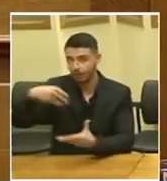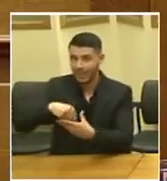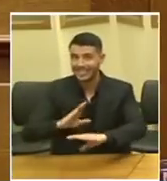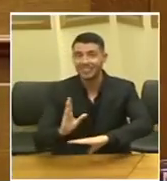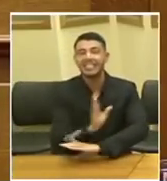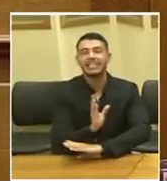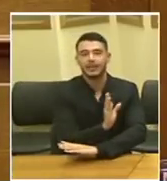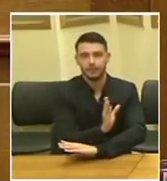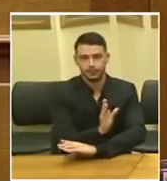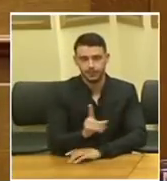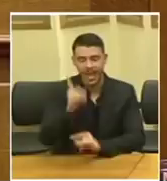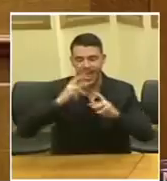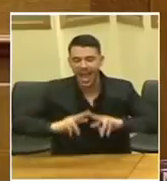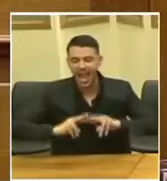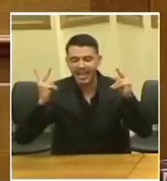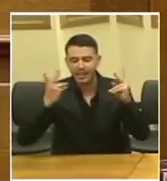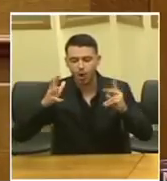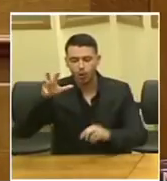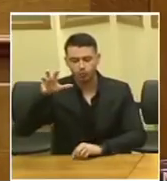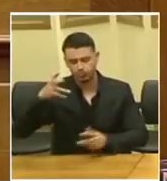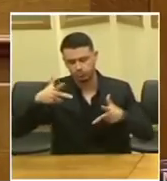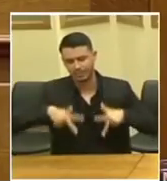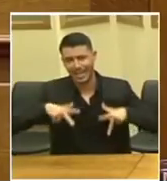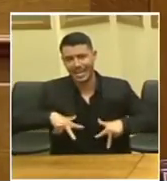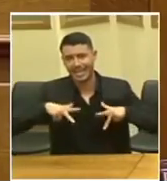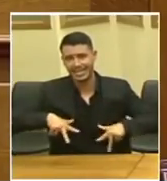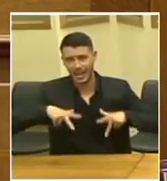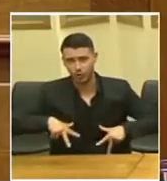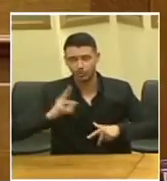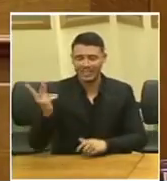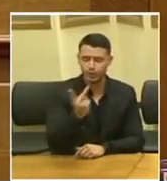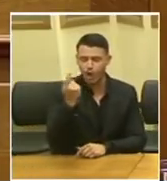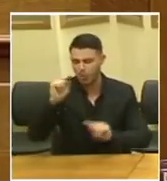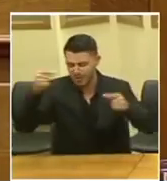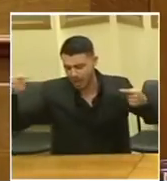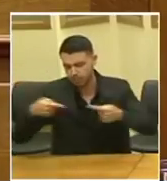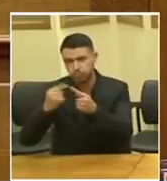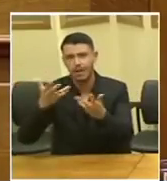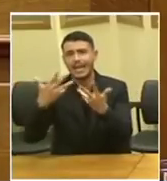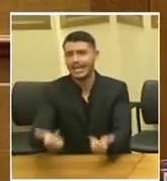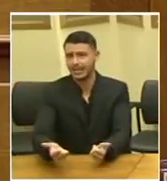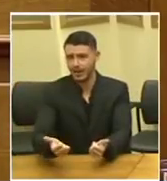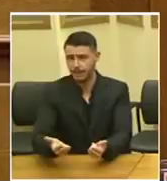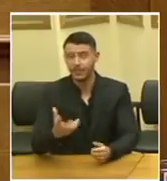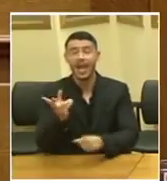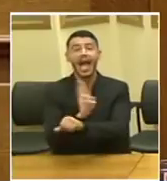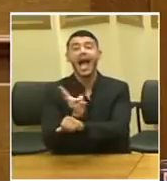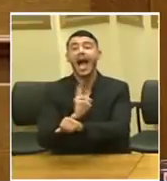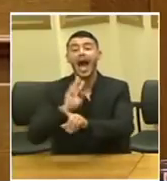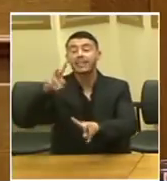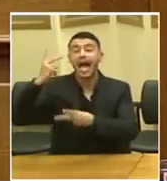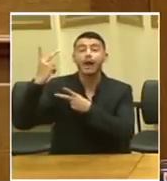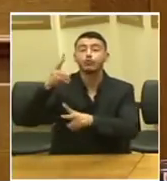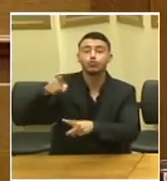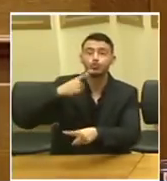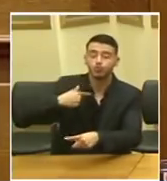εχθρικού και κοινωνικο-οικονομικά. Πόσο χρονοδιάγραμμα τους δώσανε για τα χαρτιά τους να τα